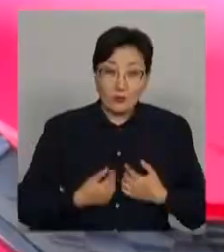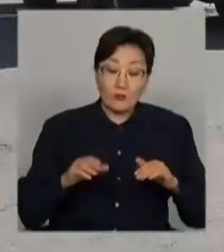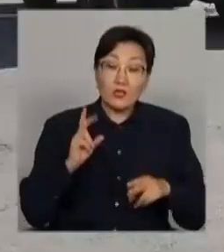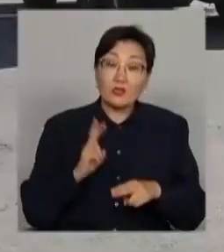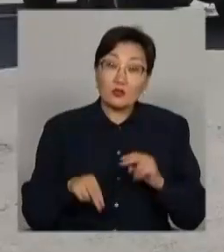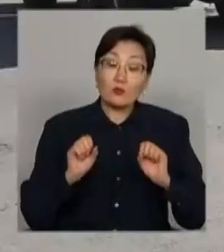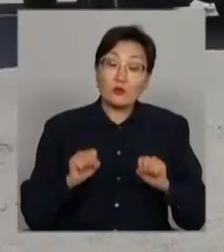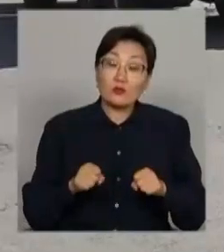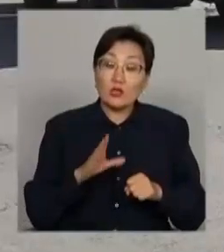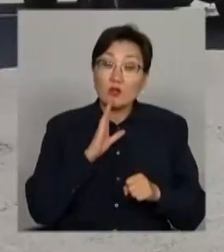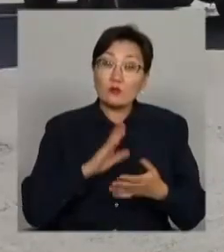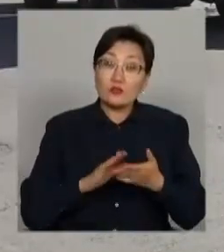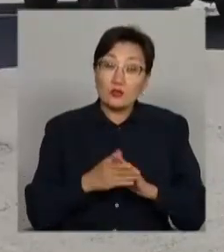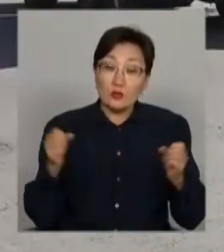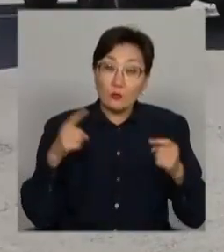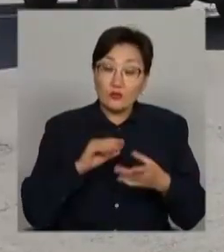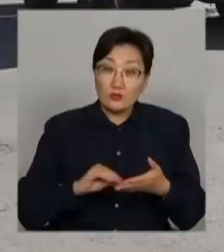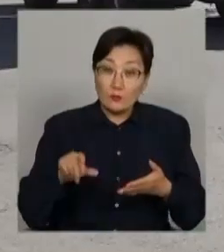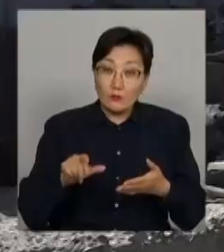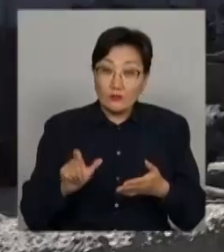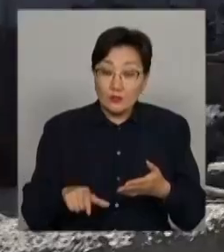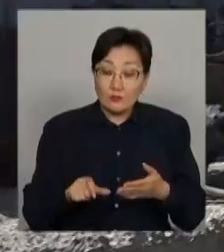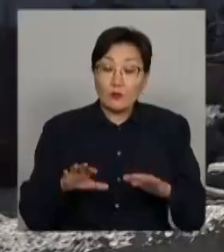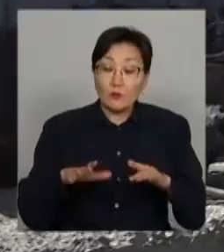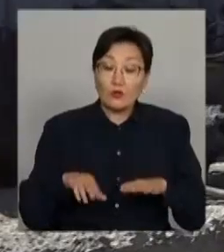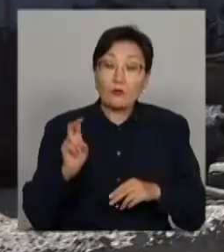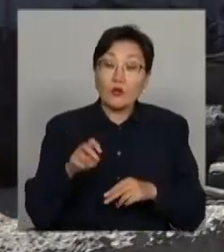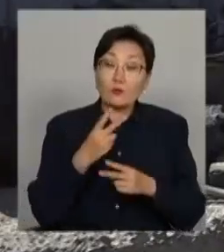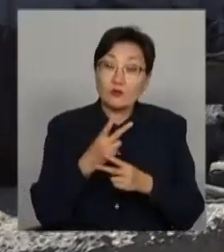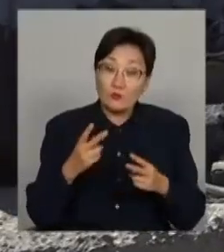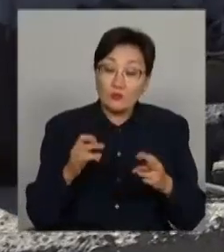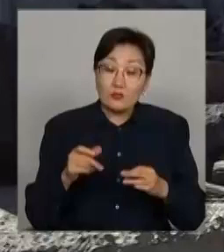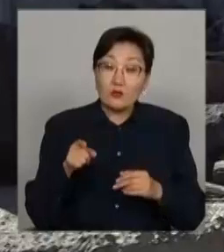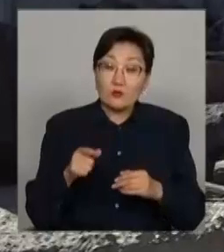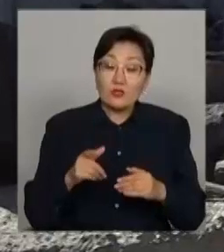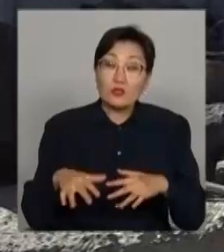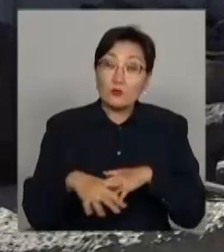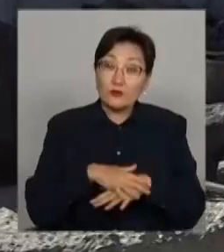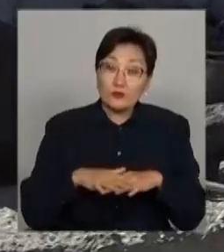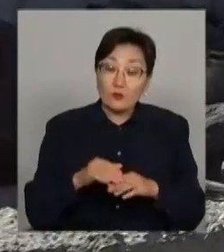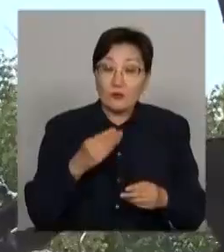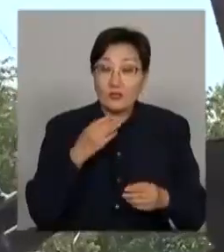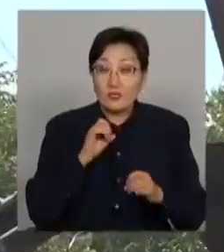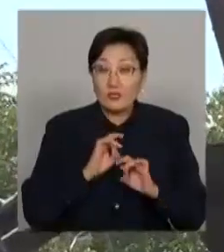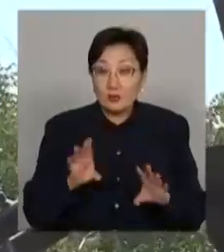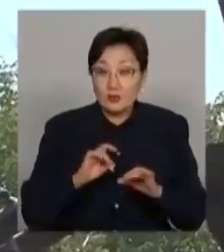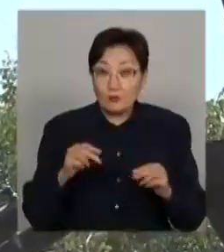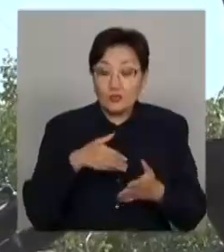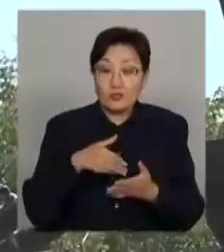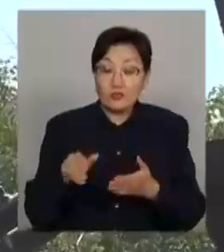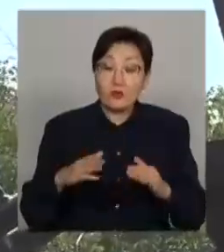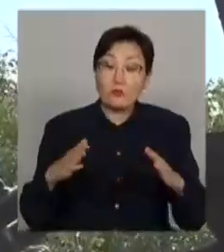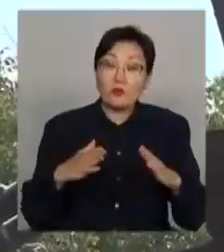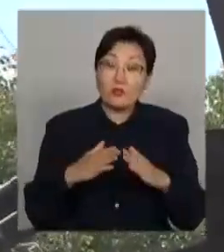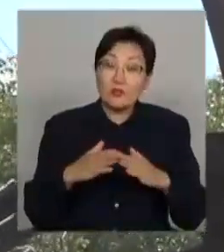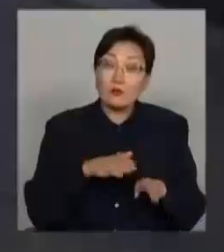еді. Жасөспірімнің жағдайын білу мақсатында оқиға орнына біз де барып көрдік. Алайда ондағы жұрт сұхбат беруден бас тартты. Өртенген үйдің шатырынан